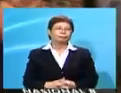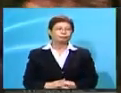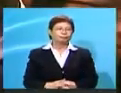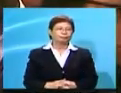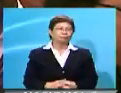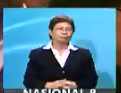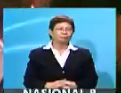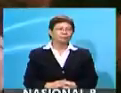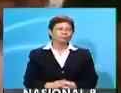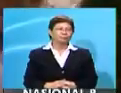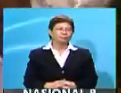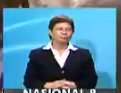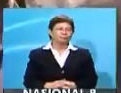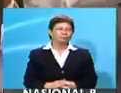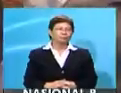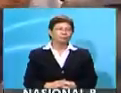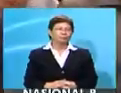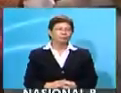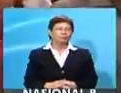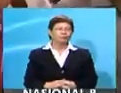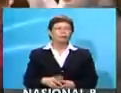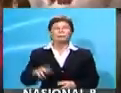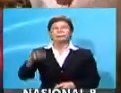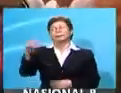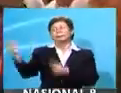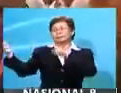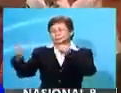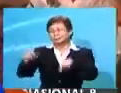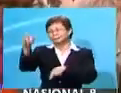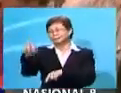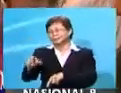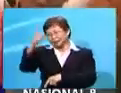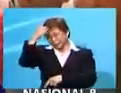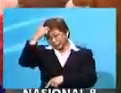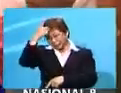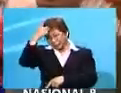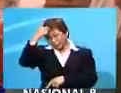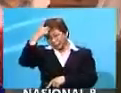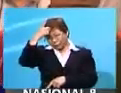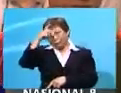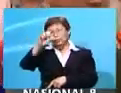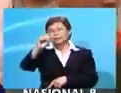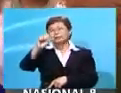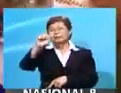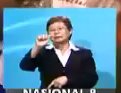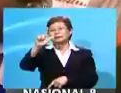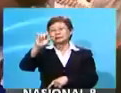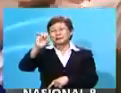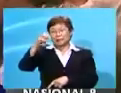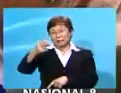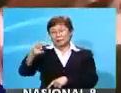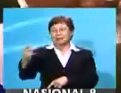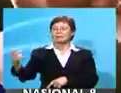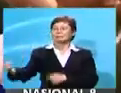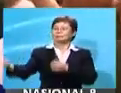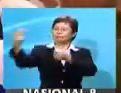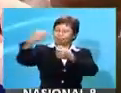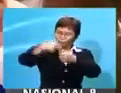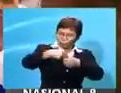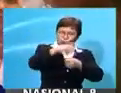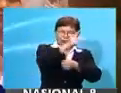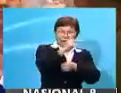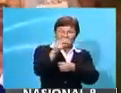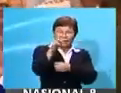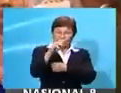Kementerian kedatangan yang berhormat Datuk Seri Panglima Datuk Dr salh ke Kementerian komunikasi dan mati